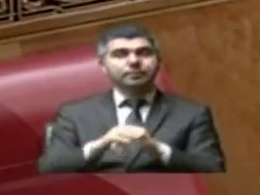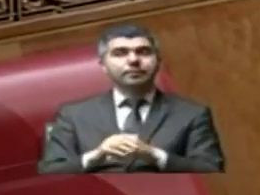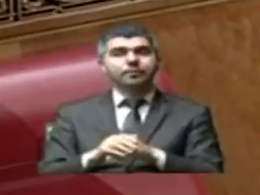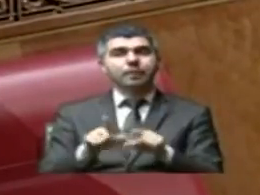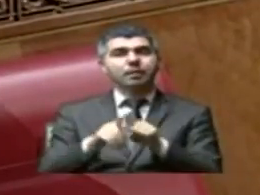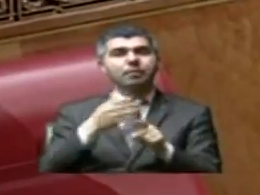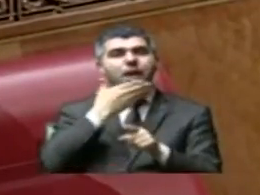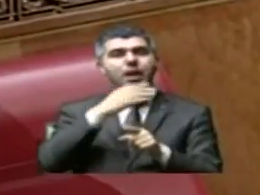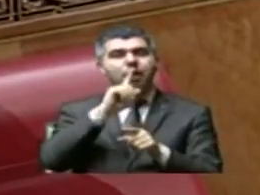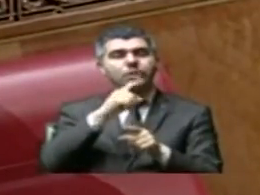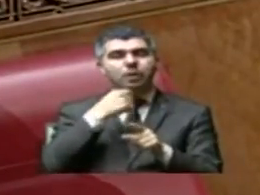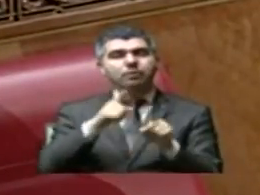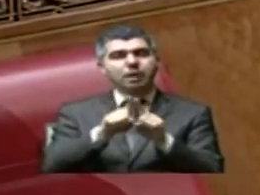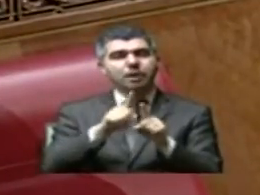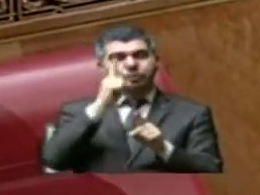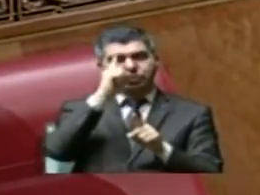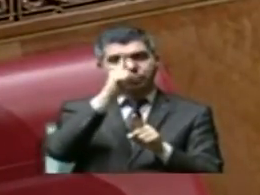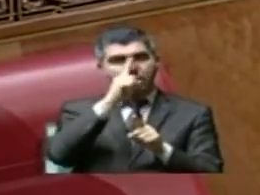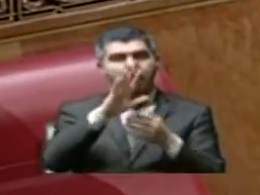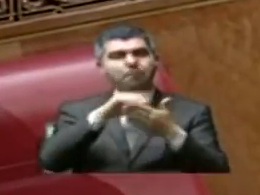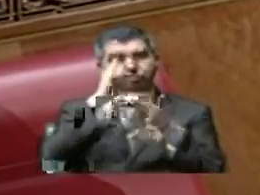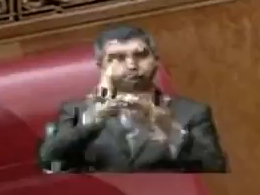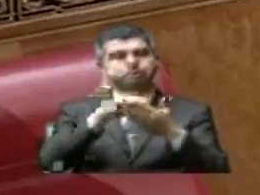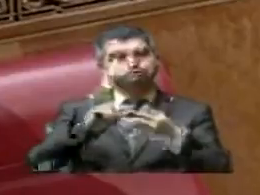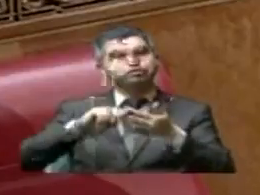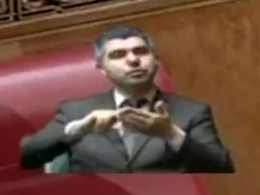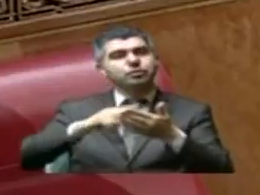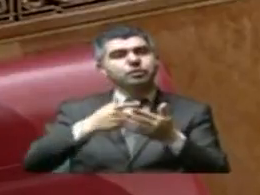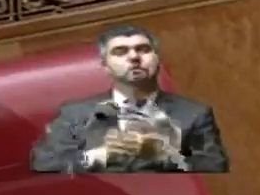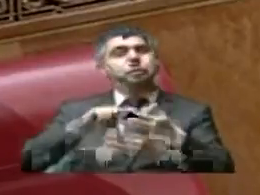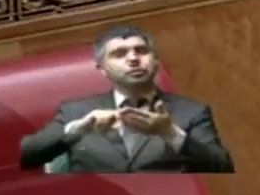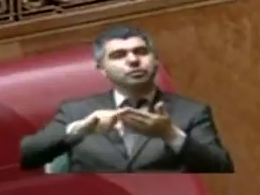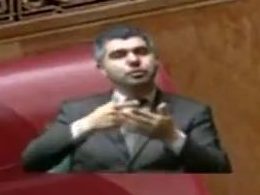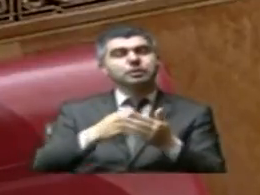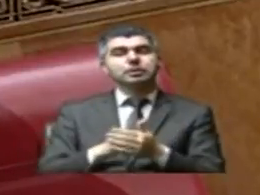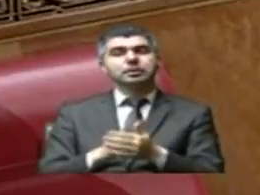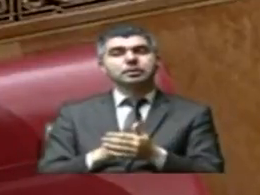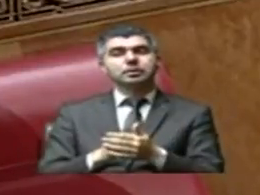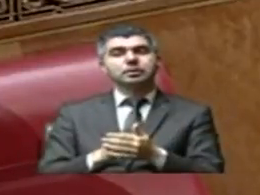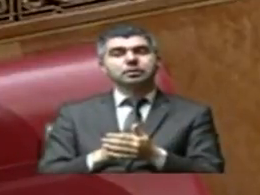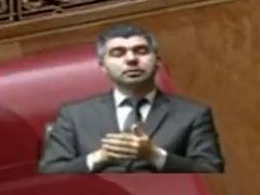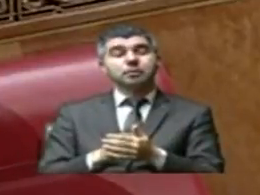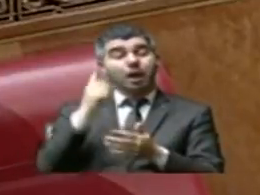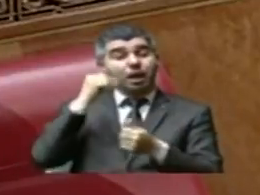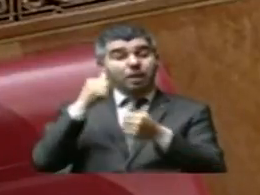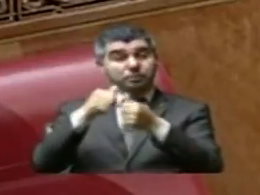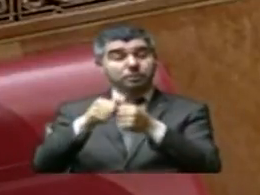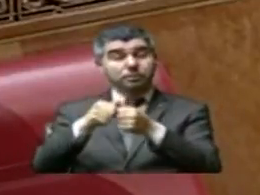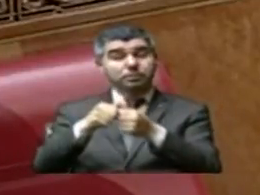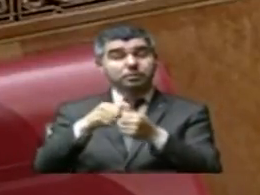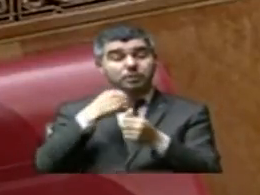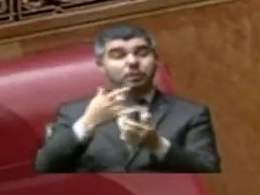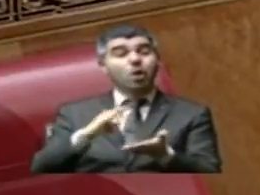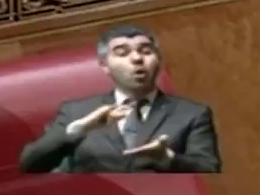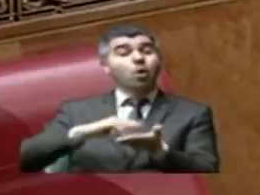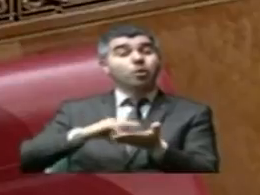المجال الطرق القرويه راه الكلفه ديالها تتكون 4 المرات الكلفه ديال الطريق في منطقه